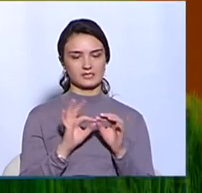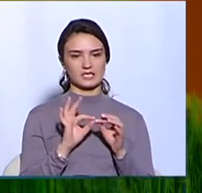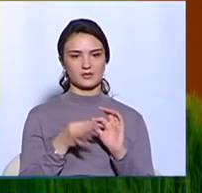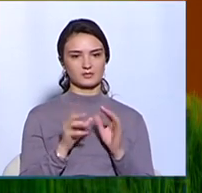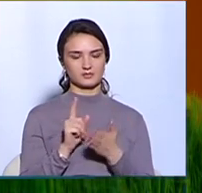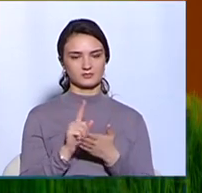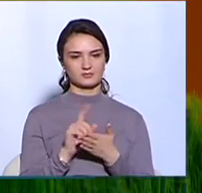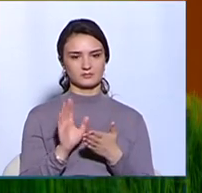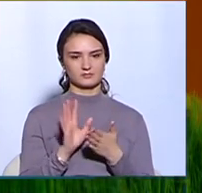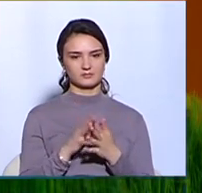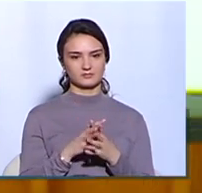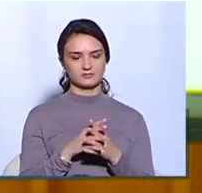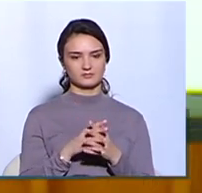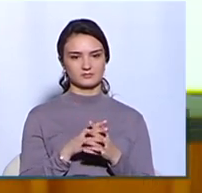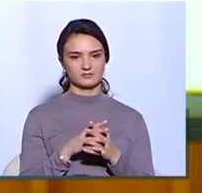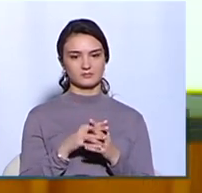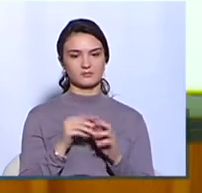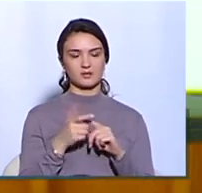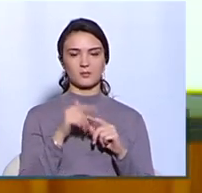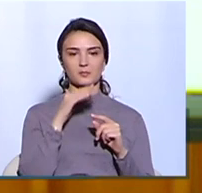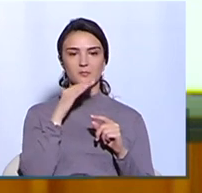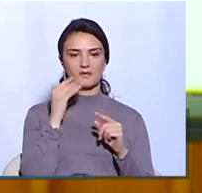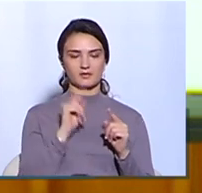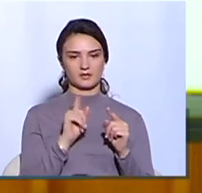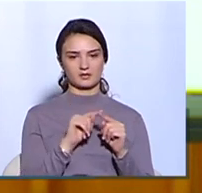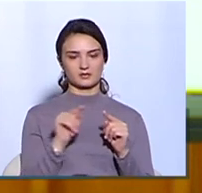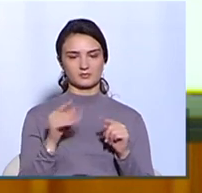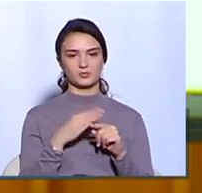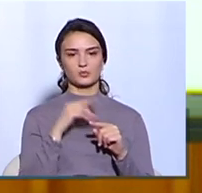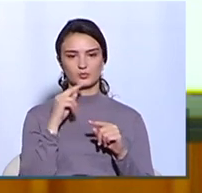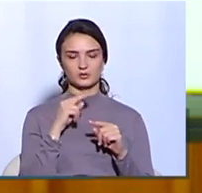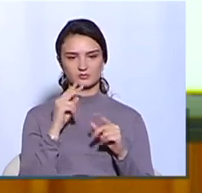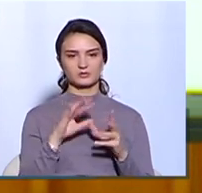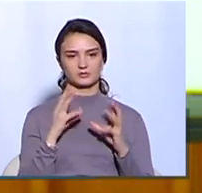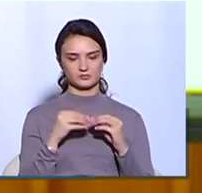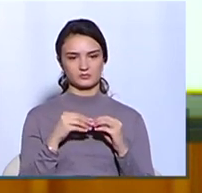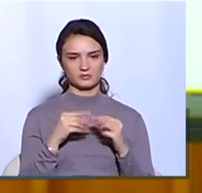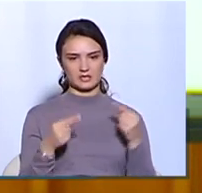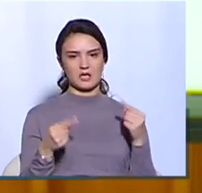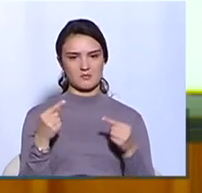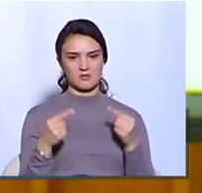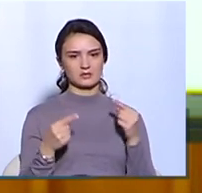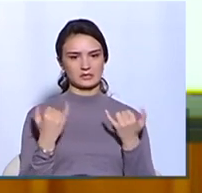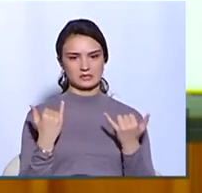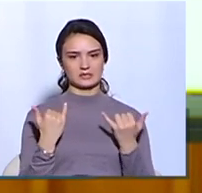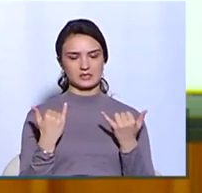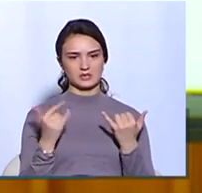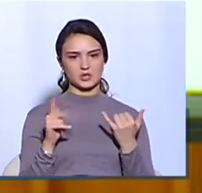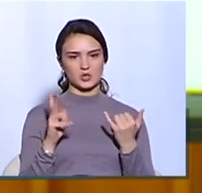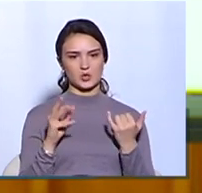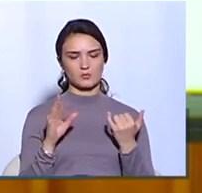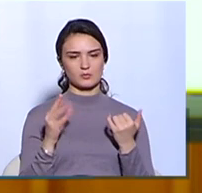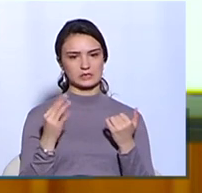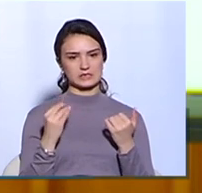ძალიან გზა, მაგრამ ძალიან დიდი ბევრი ფერმენტებია და ყურადღება სხვა შორის კამათია კიდევ დღეს, რომ აი